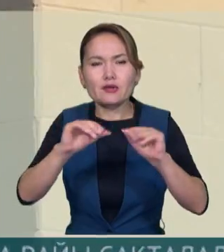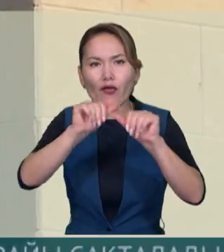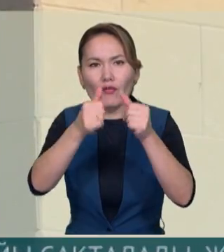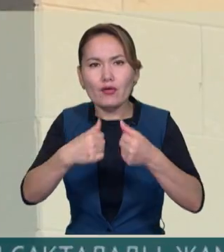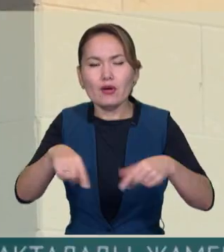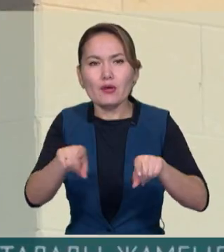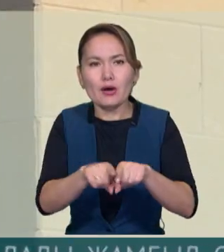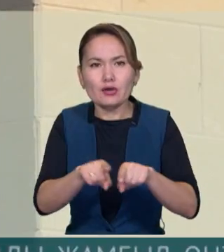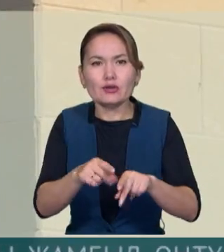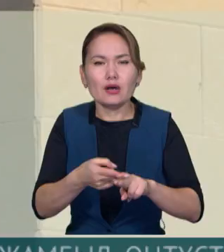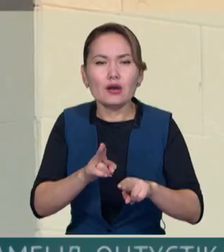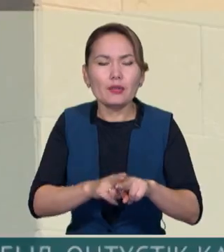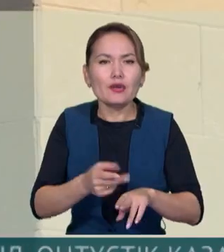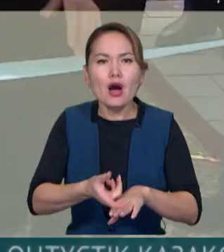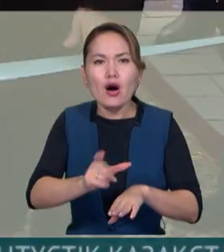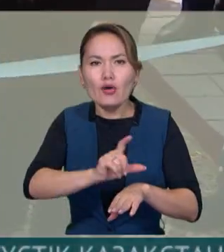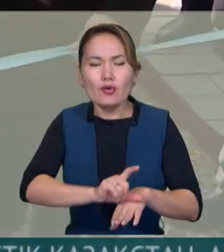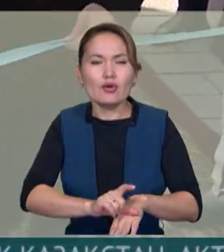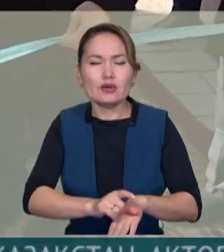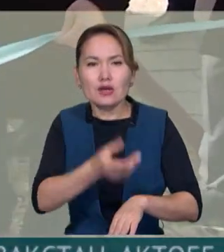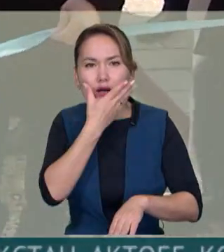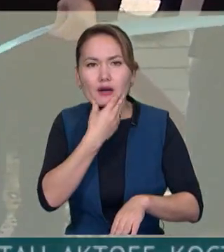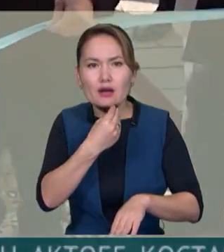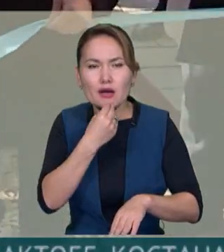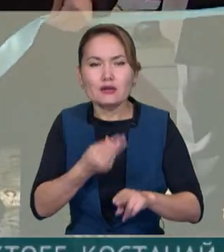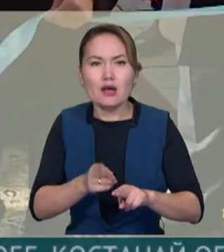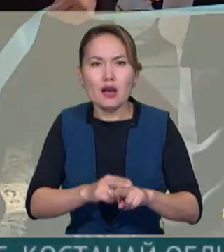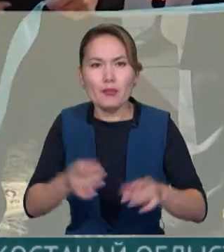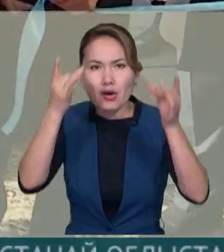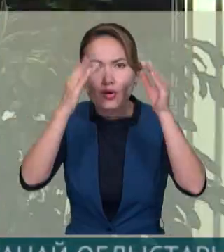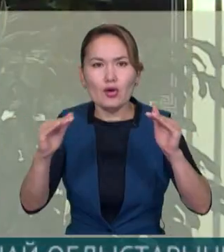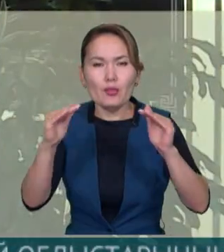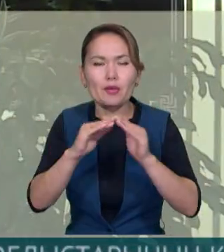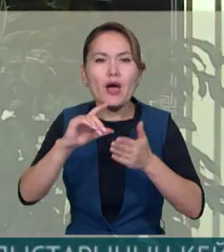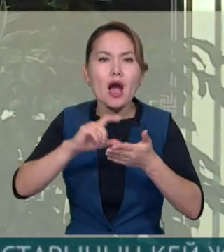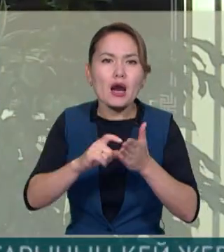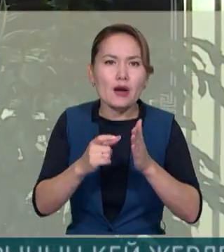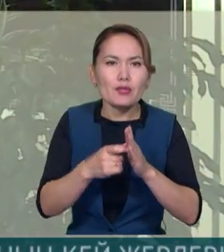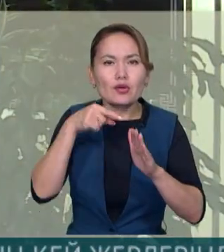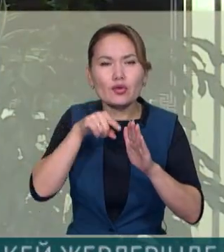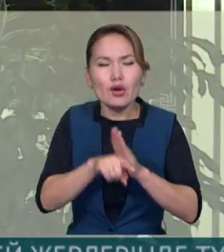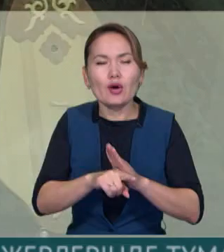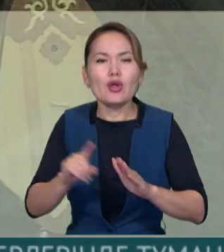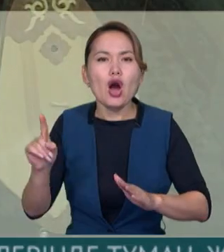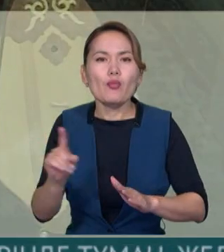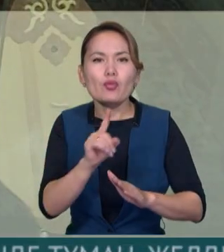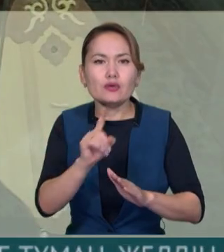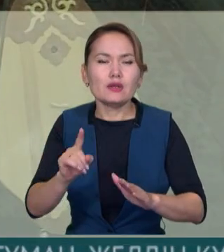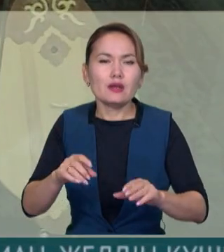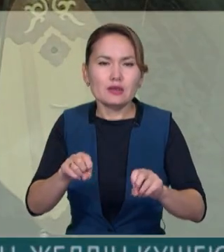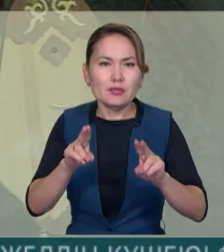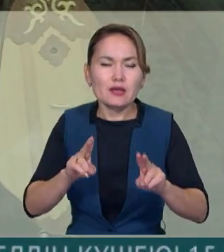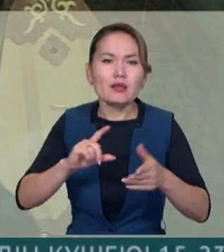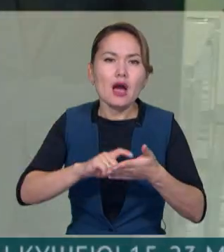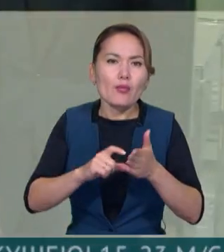да өтетін болады. Өзіндік келбеті бар тамаша кешеннің ішінде кеңселік кабинеттер, музей және кеңде жарық мәжіліс бөлмесі